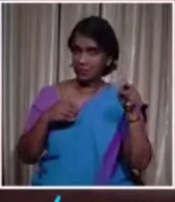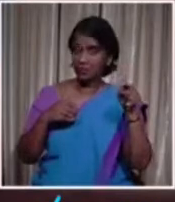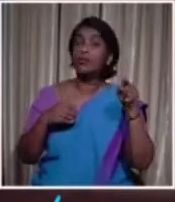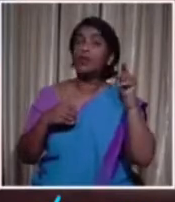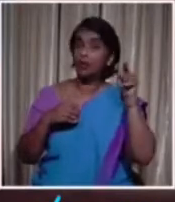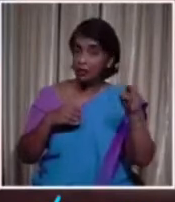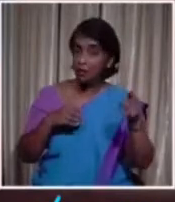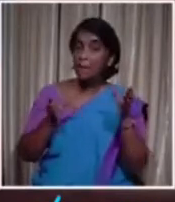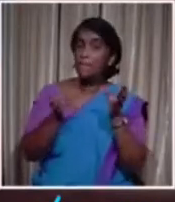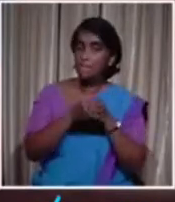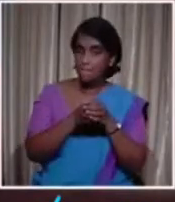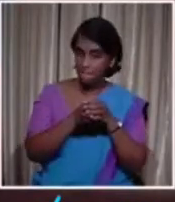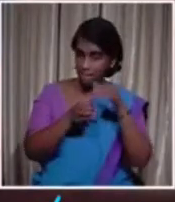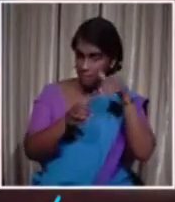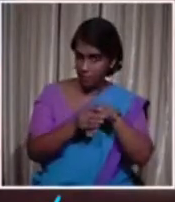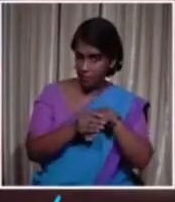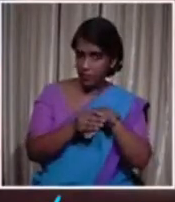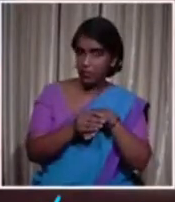इतुमा के पक्षे